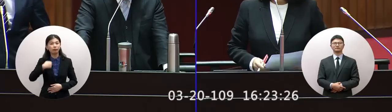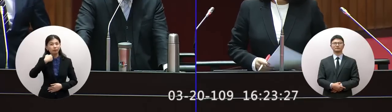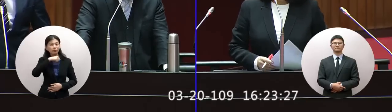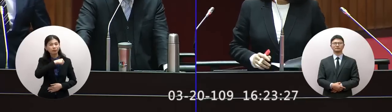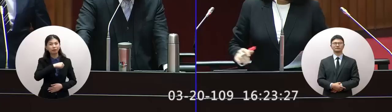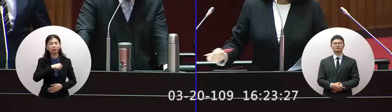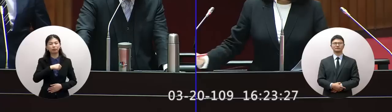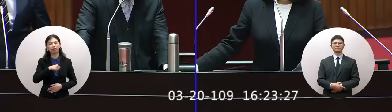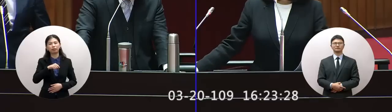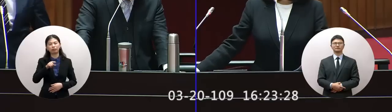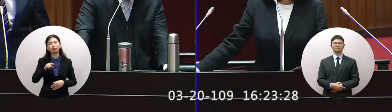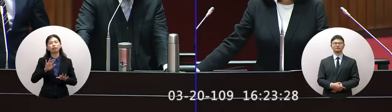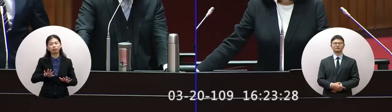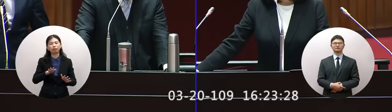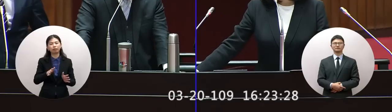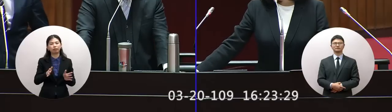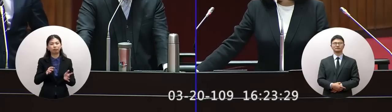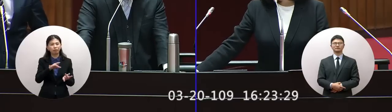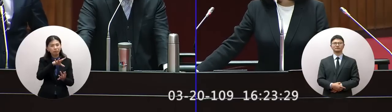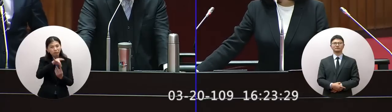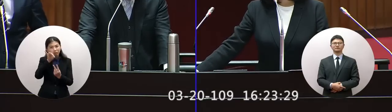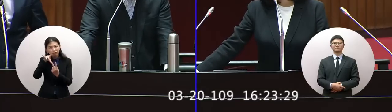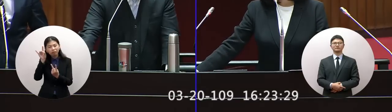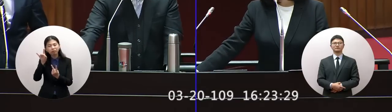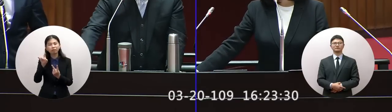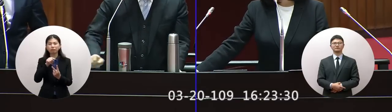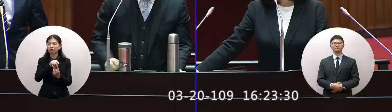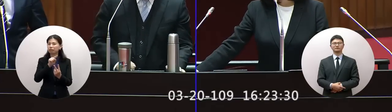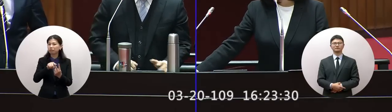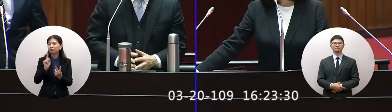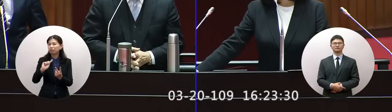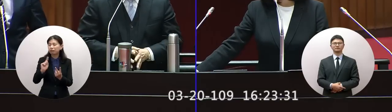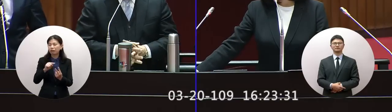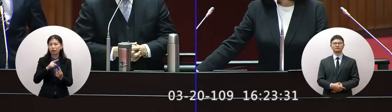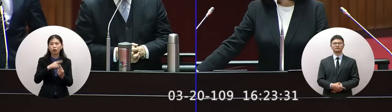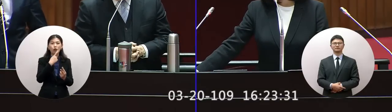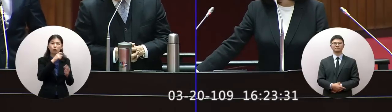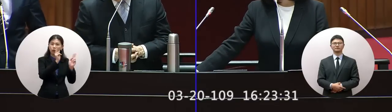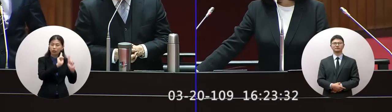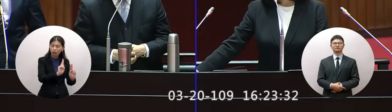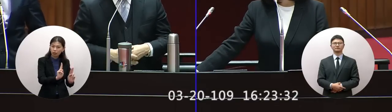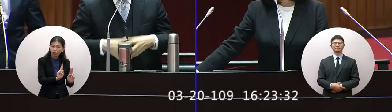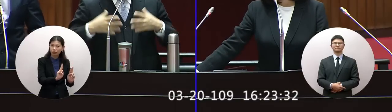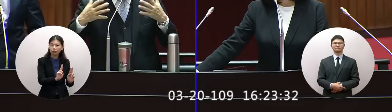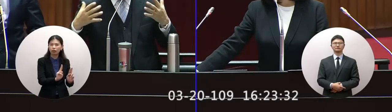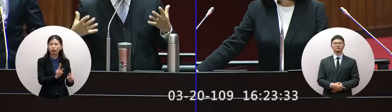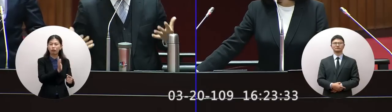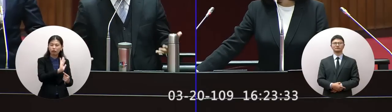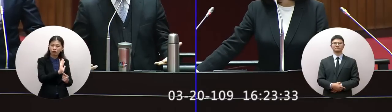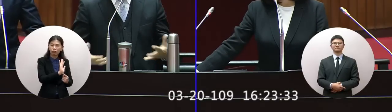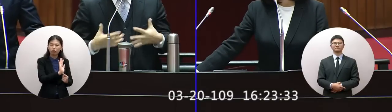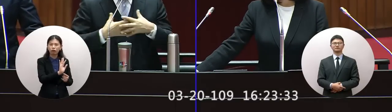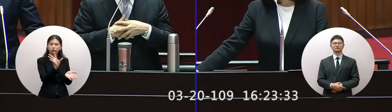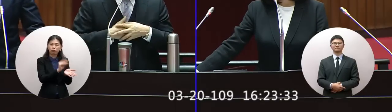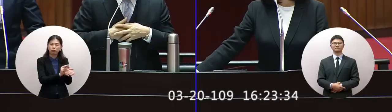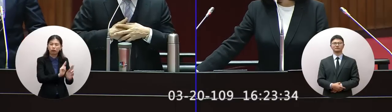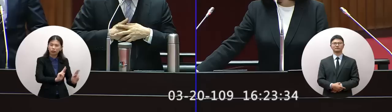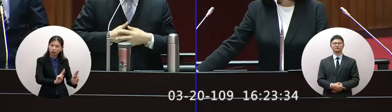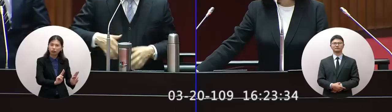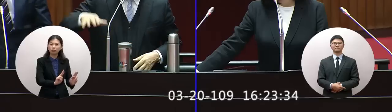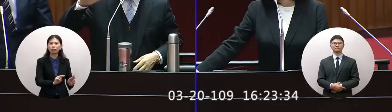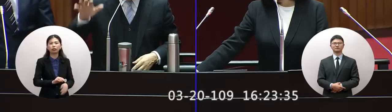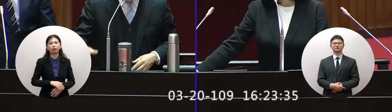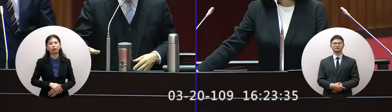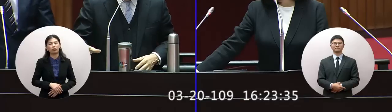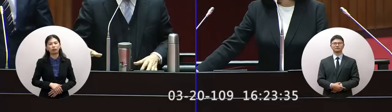就是要面临抉择，我们是不是要用绿能、用再生能源、用这样子的发